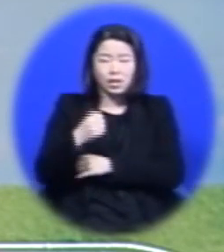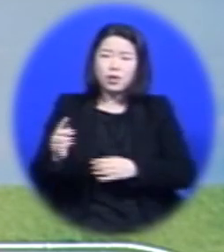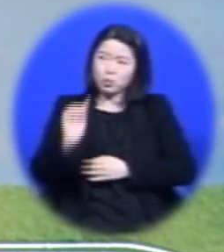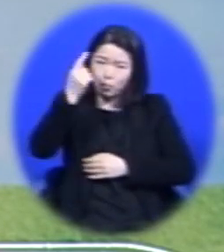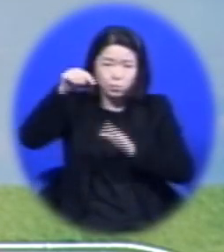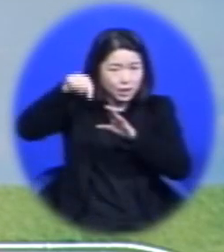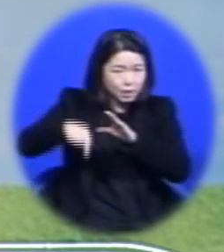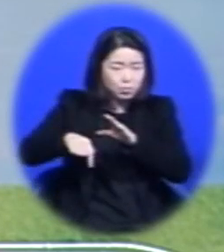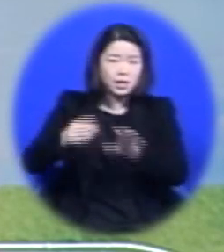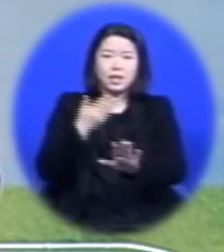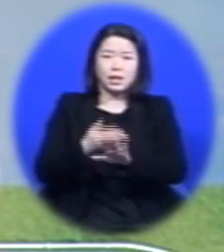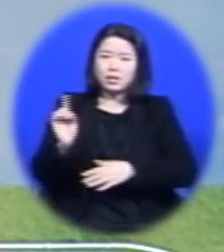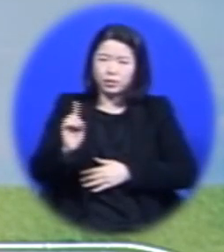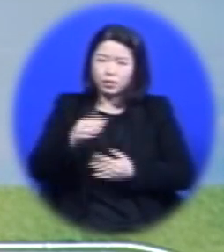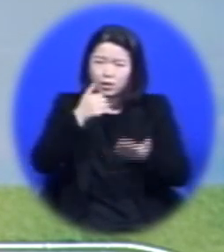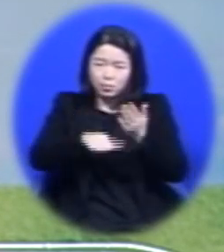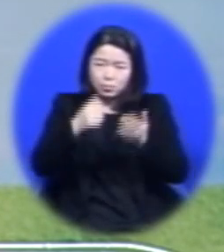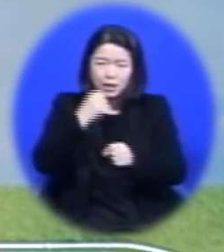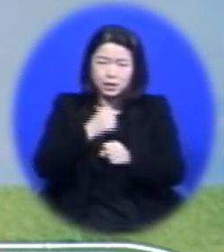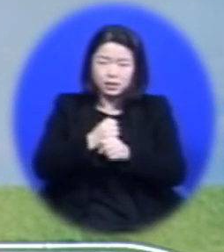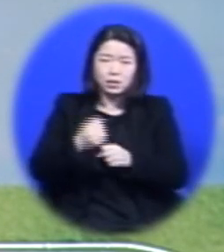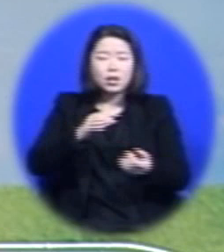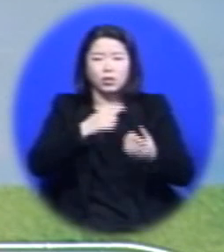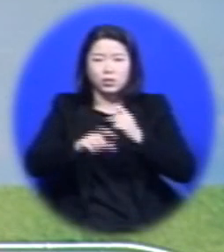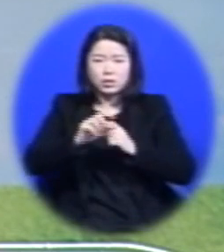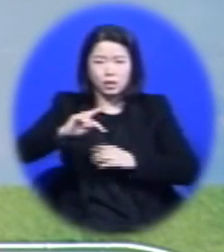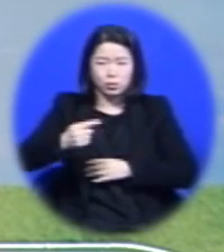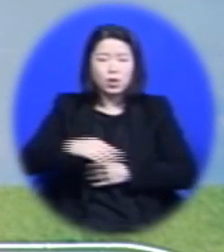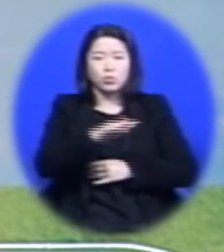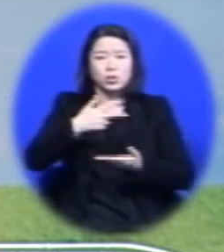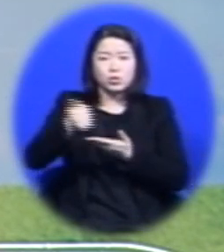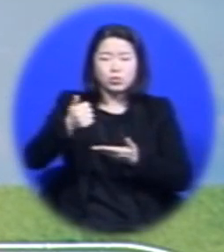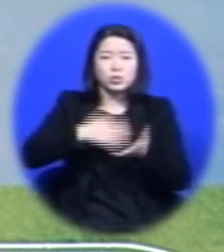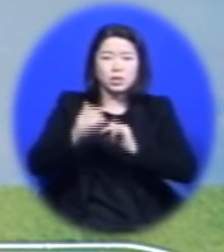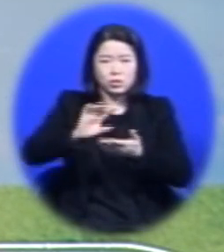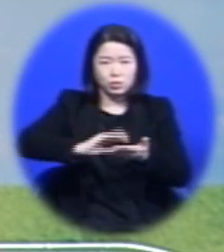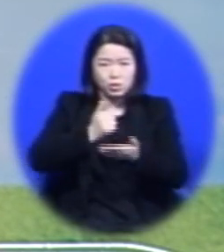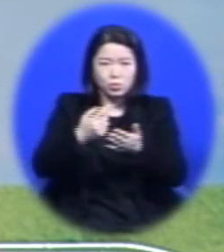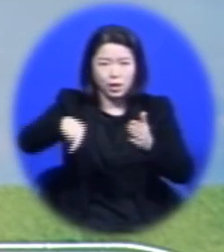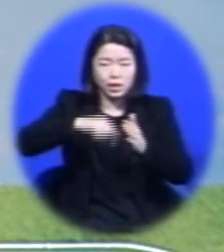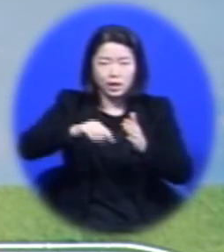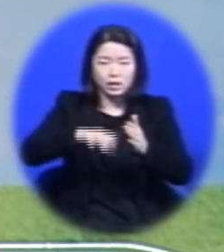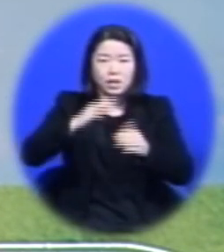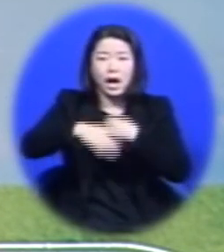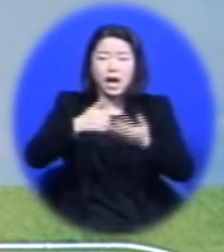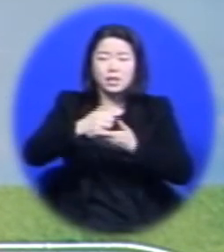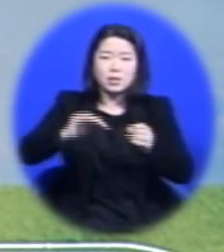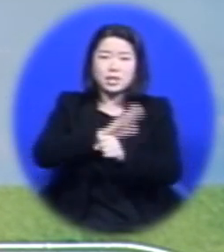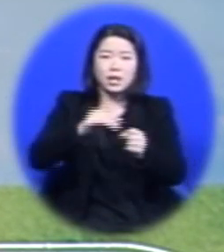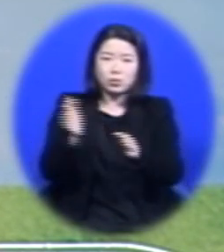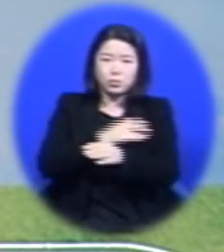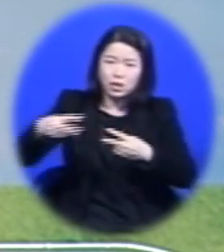이나 기쁨이나 다른 어떤 피조물 이라도 우리를 우리 주 그리스도 예수 안에 있는 하나님의 사랑에서 끊을 수